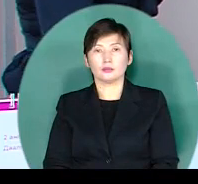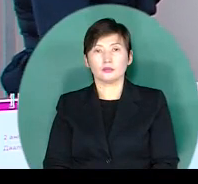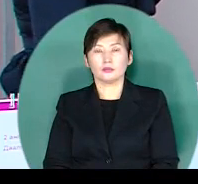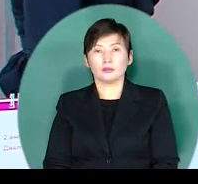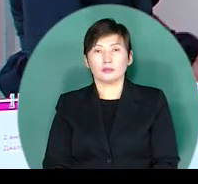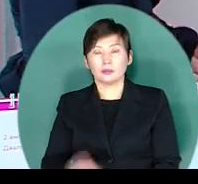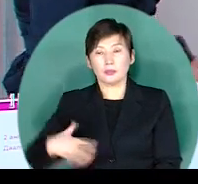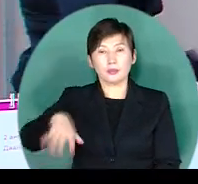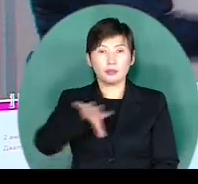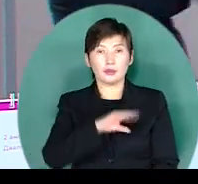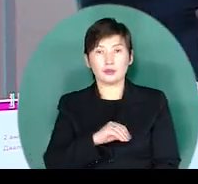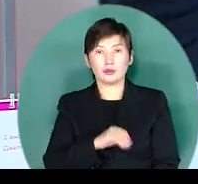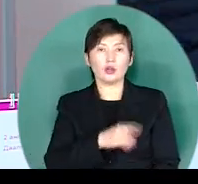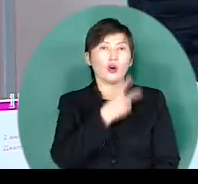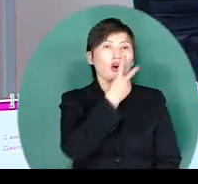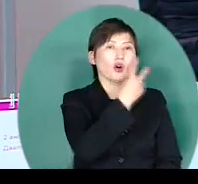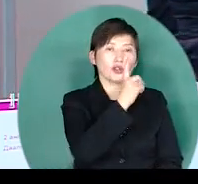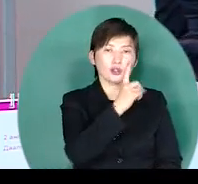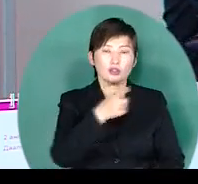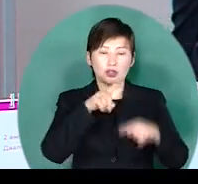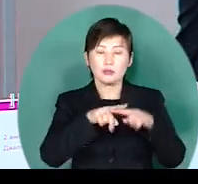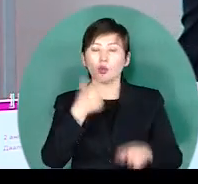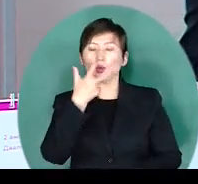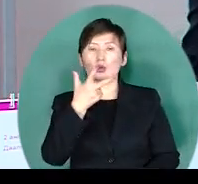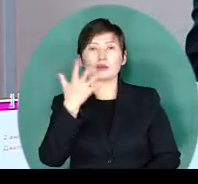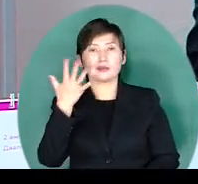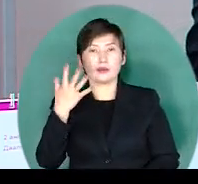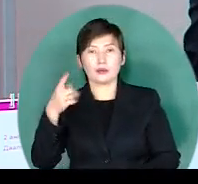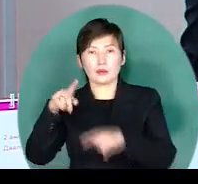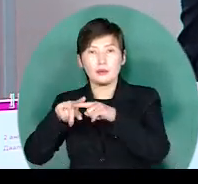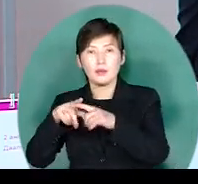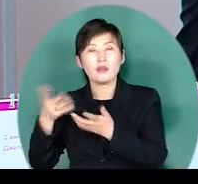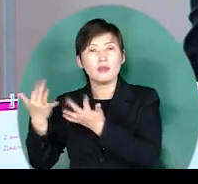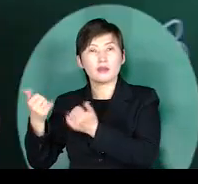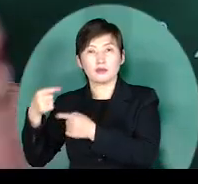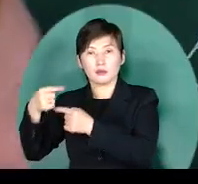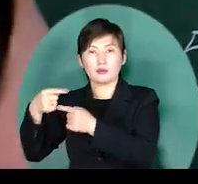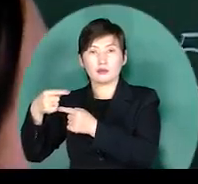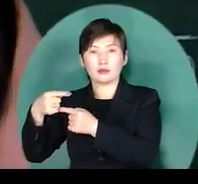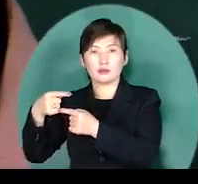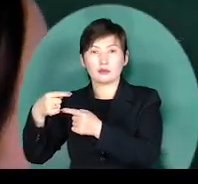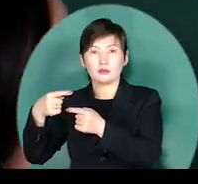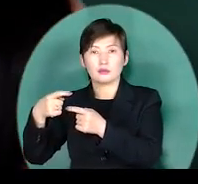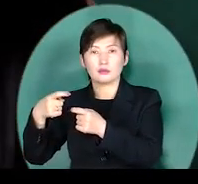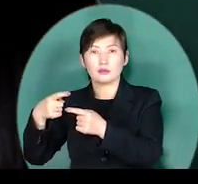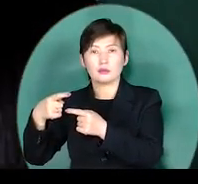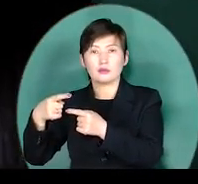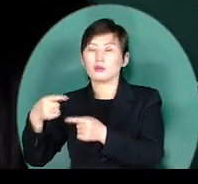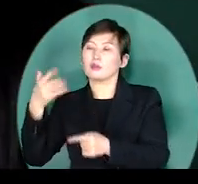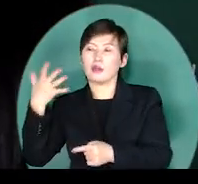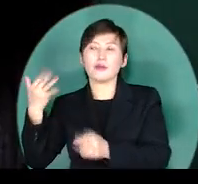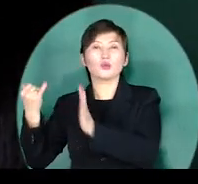За, тэгвэл бид нар 21 дээрээ 35-ыг нэмээд нийт хэд гарсан бэлээ энд? 21 дээр 35-ыг нэмэхээр мэдээж